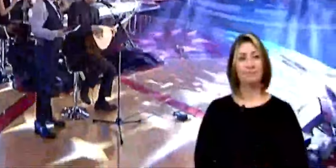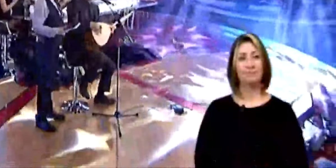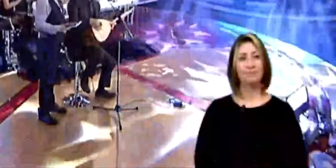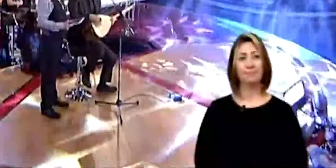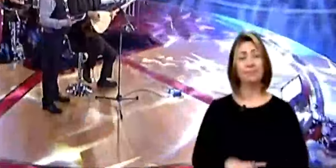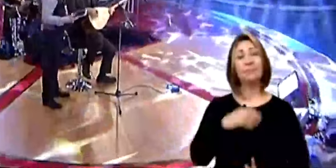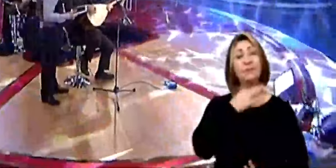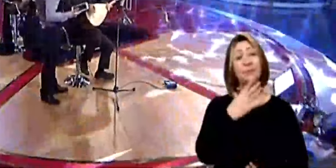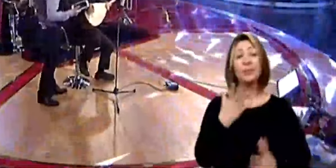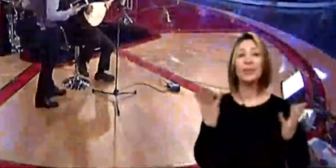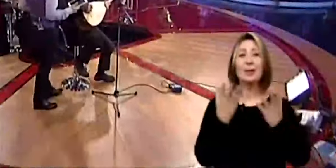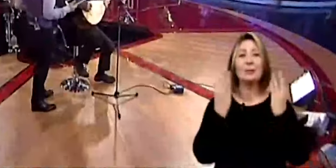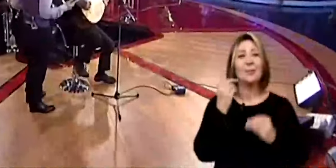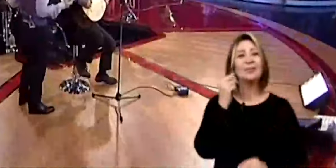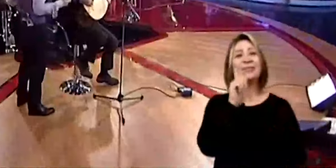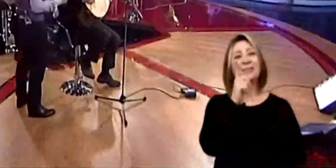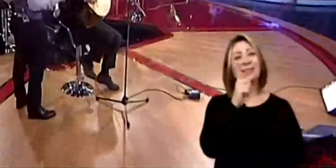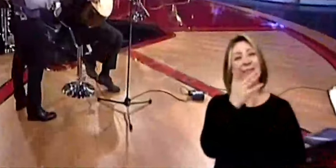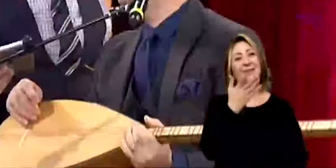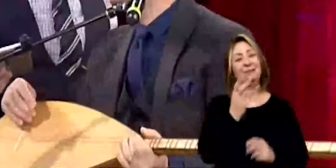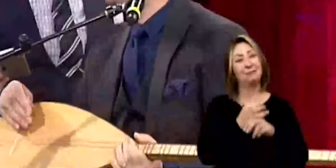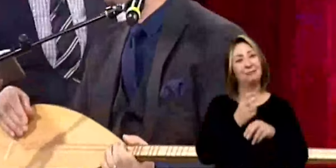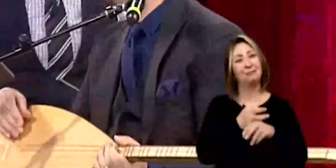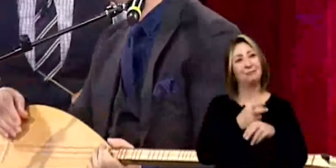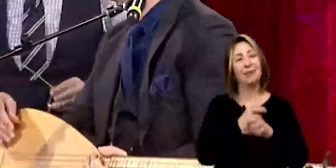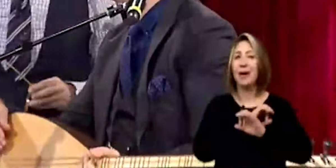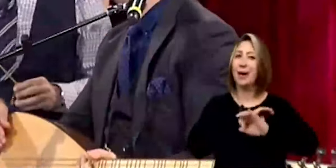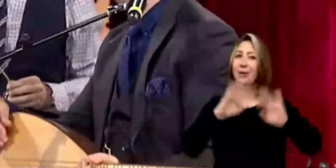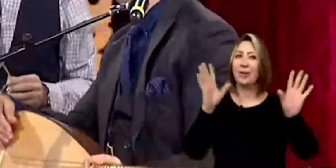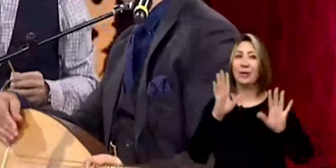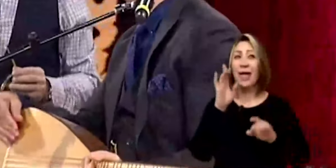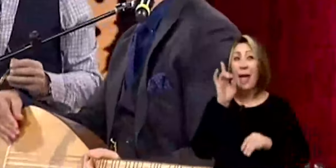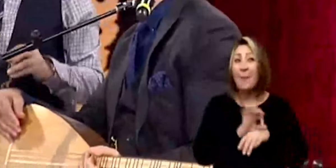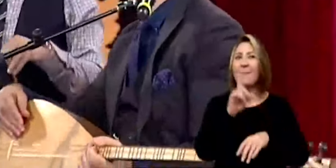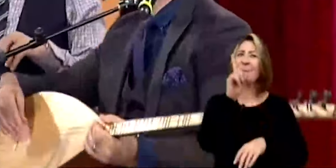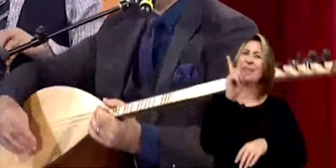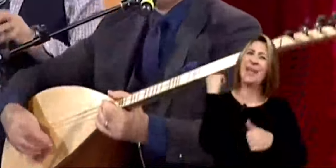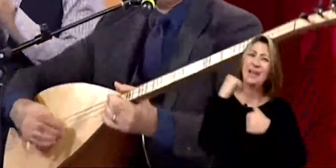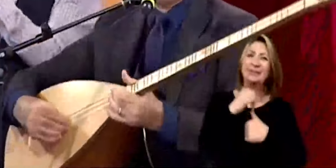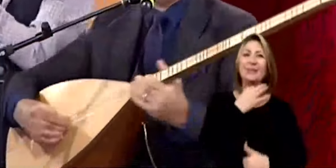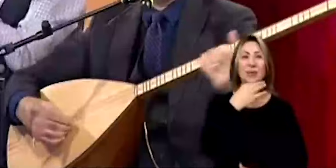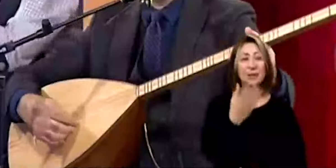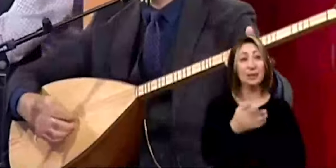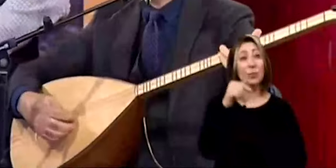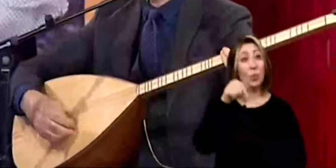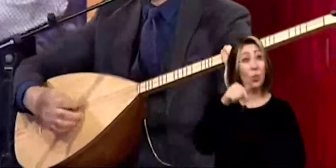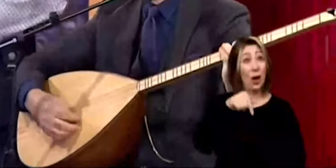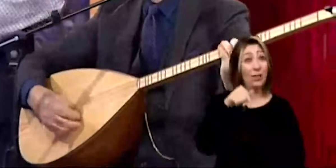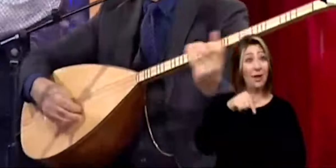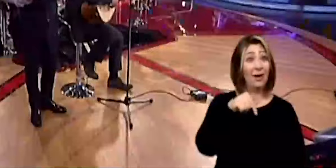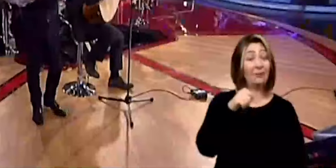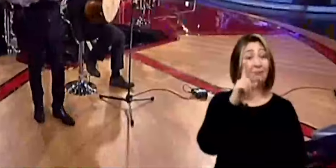gel. Teşekkür ederim. Yahu ne güzel bir ses be. Ne güzel bir ses be. Harikuladesi. Hemen bir tane daha rica edeceğiz.